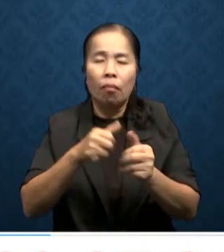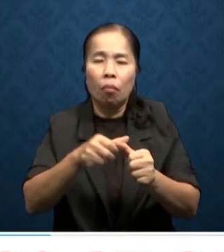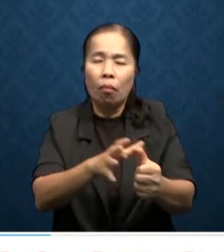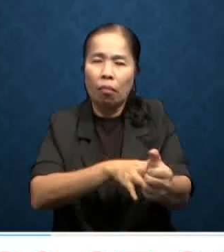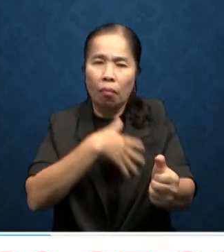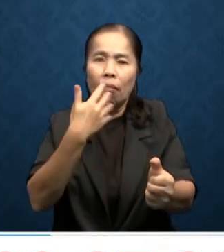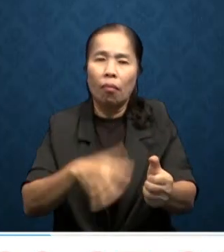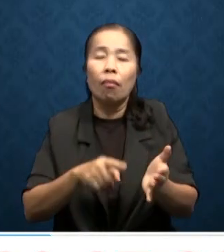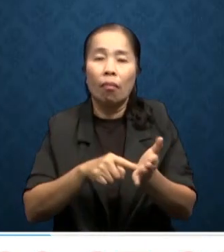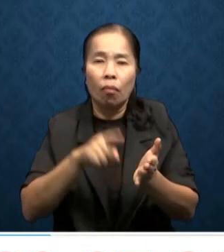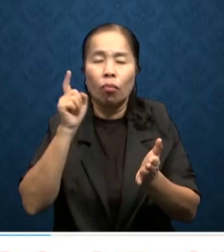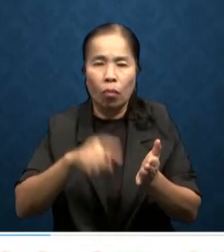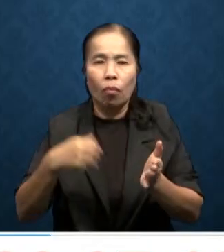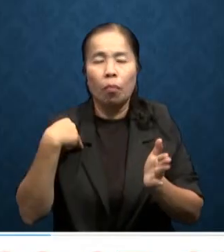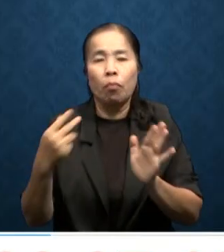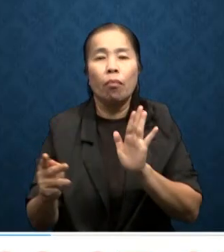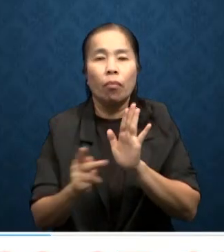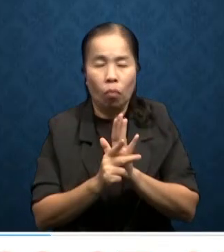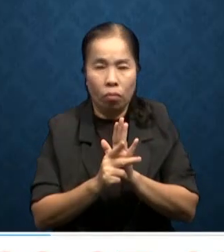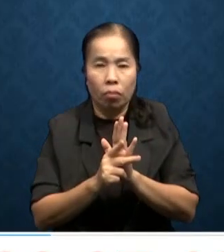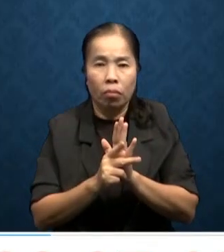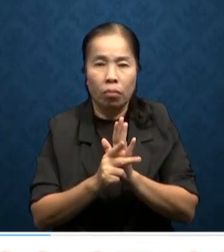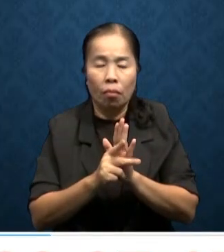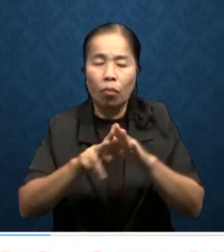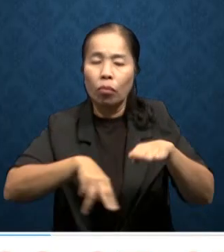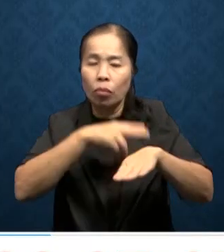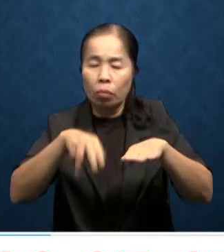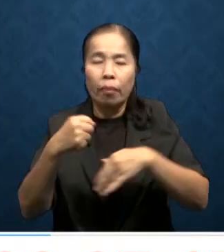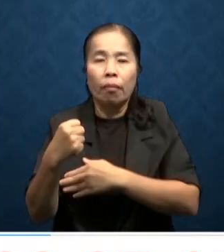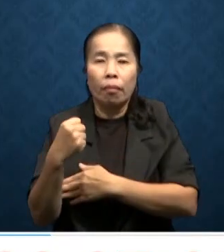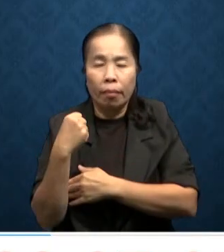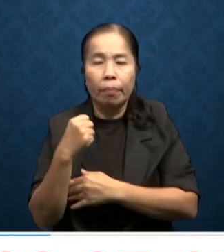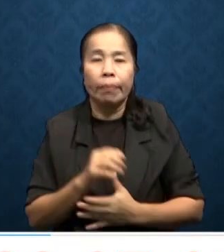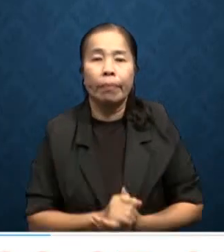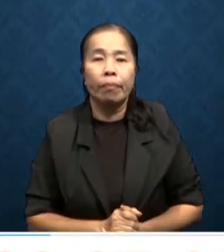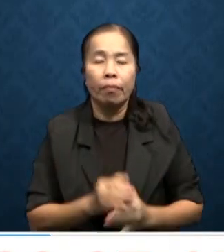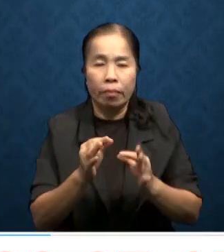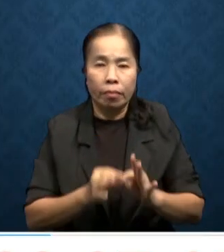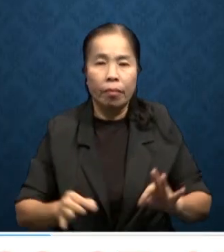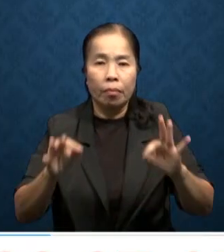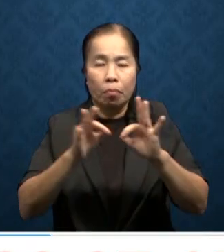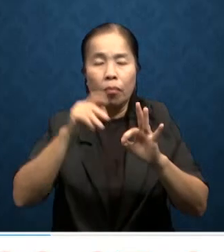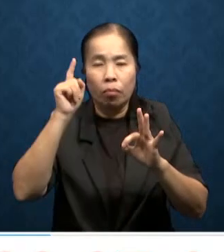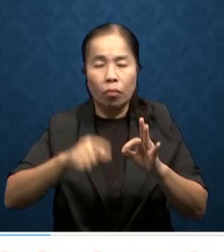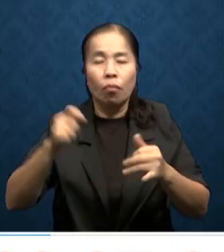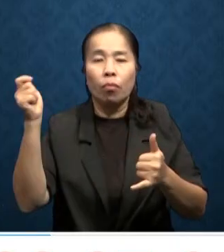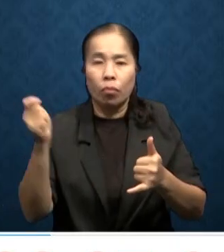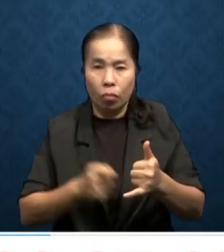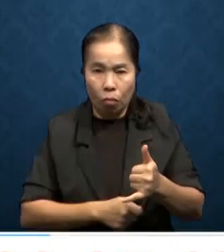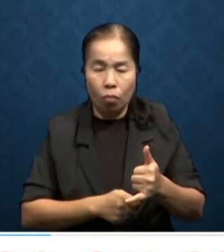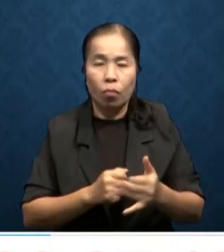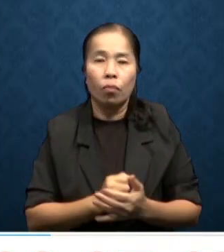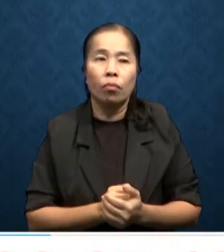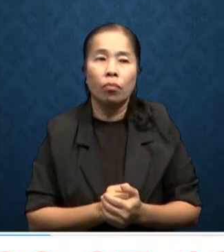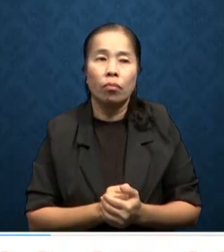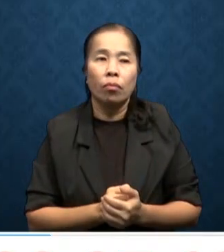นี้ควรจะมีกฎระเบียบครอบคลุมและใช้อย่างเข้มข้นและที่สำคัญต้องเพิ่มบทลงโทษนะคะให้สมควร